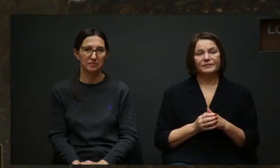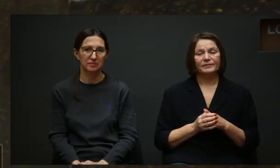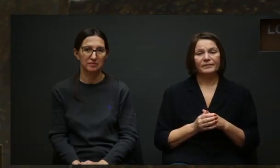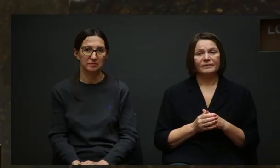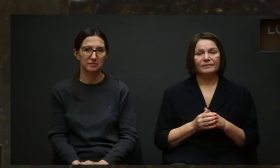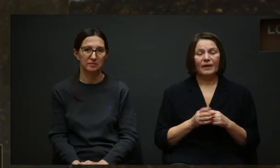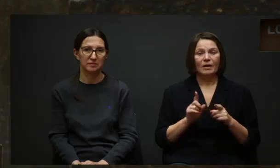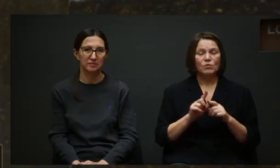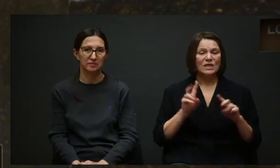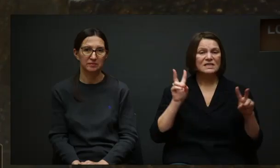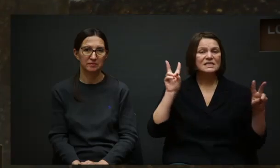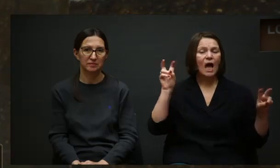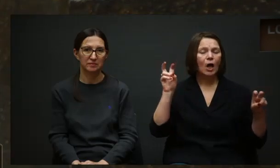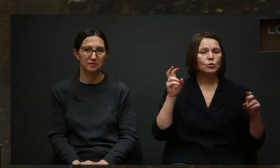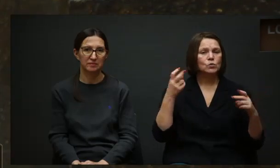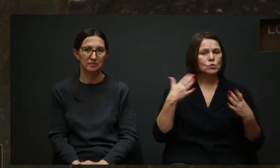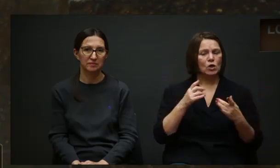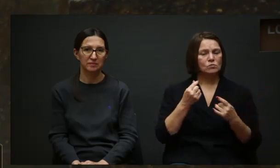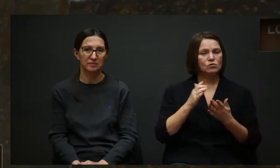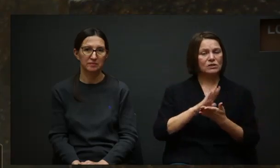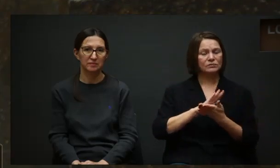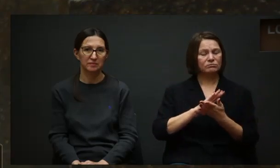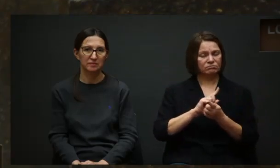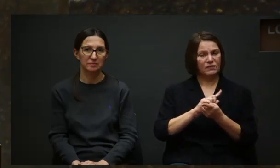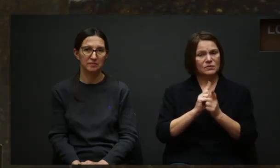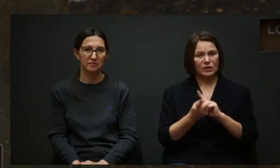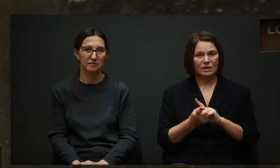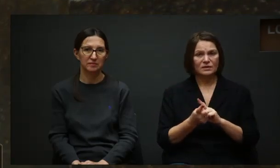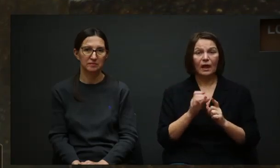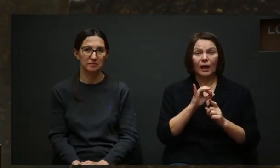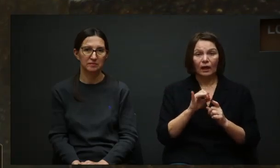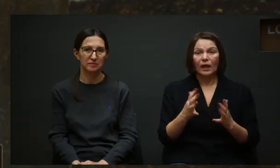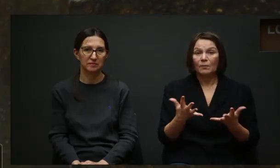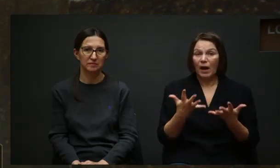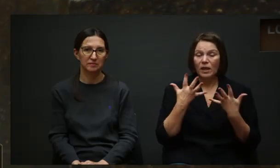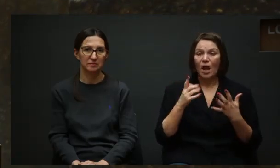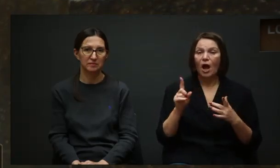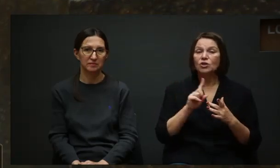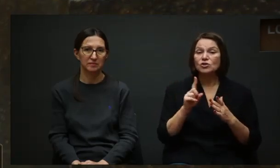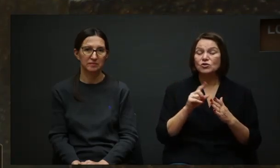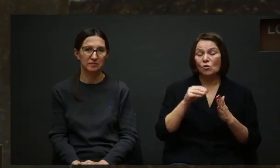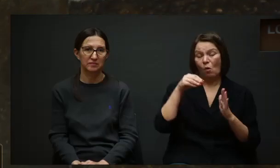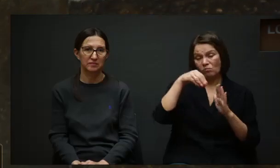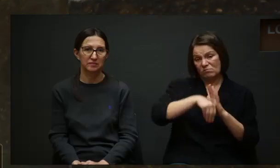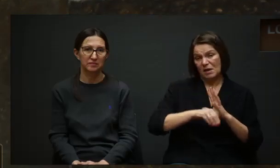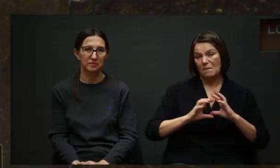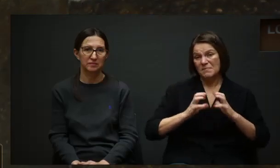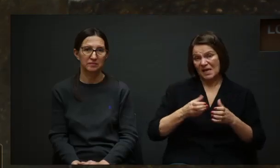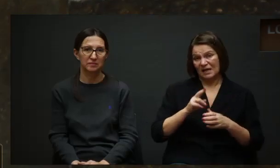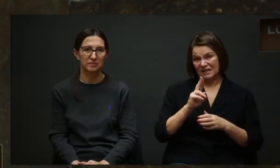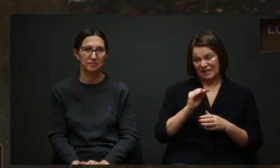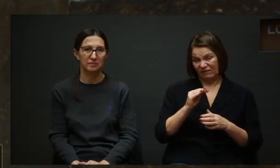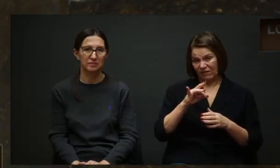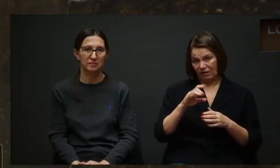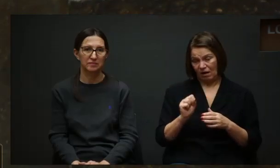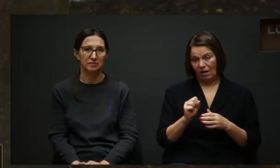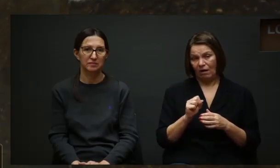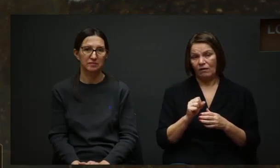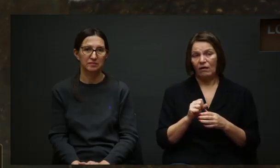как бы статус немножко изменился. И вообще понятно, что в цифровом мире, в мире, когда там, не